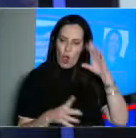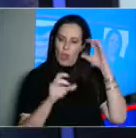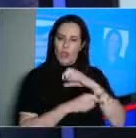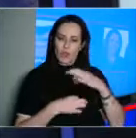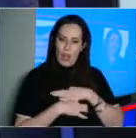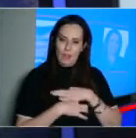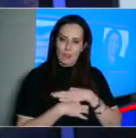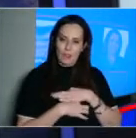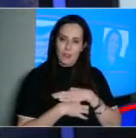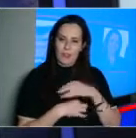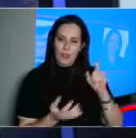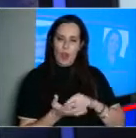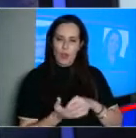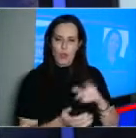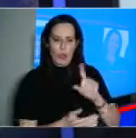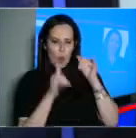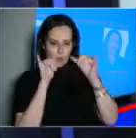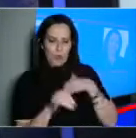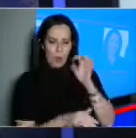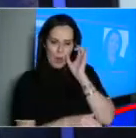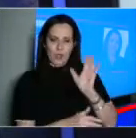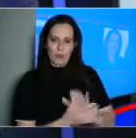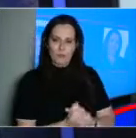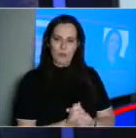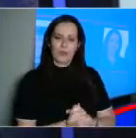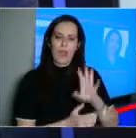40%. שלהבת, שלהבת, אנחנו לא צועקים, אנחנו מקשיבים. לא, קודם.